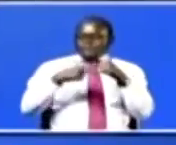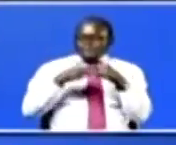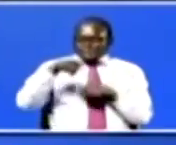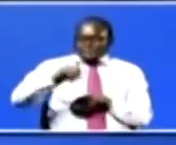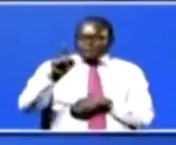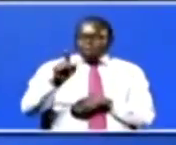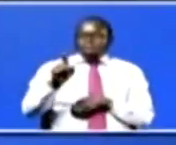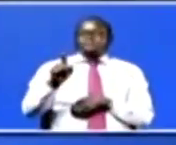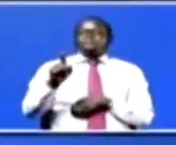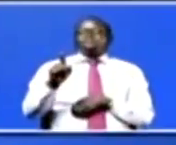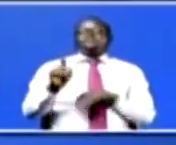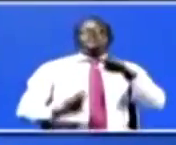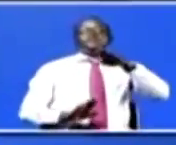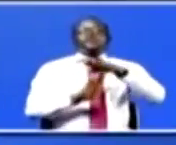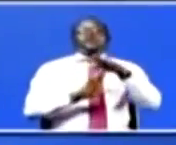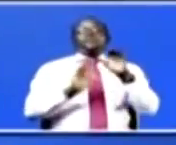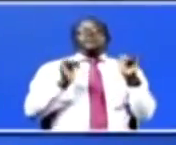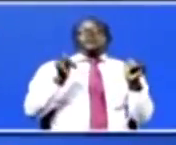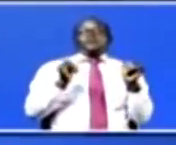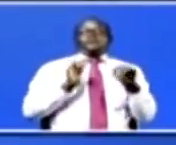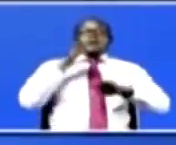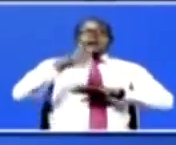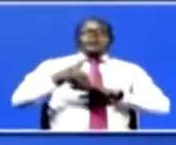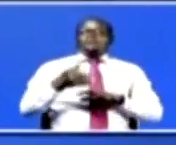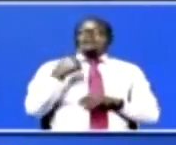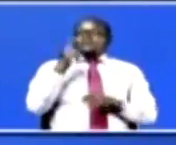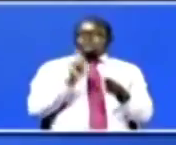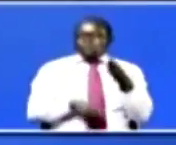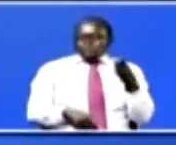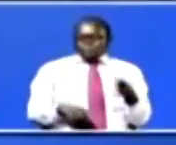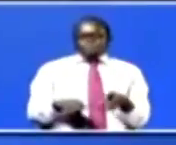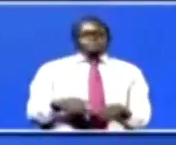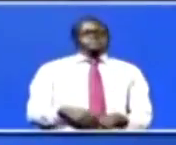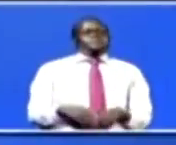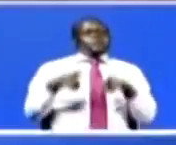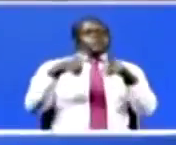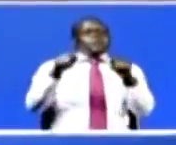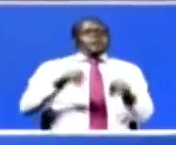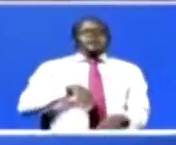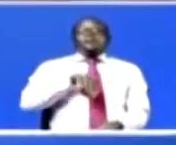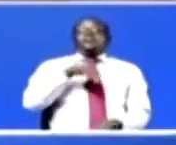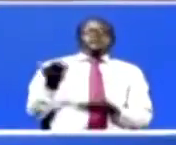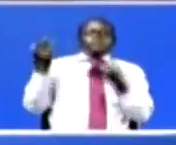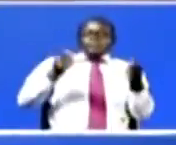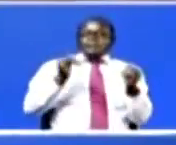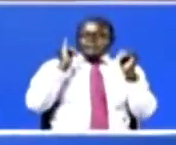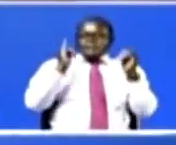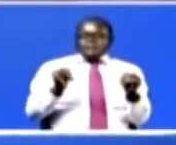Gichana aligonga vichwa vya habari baada ya kumtunuku kiongozi wa ODM Raila Odinga gari